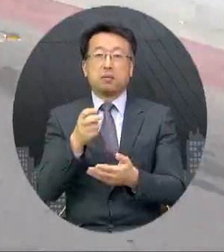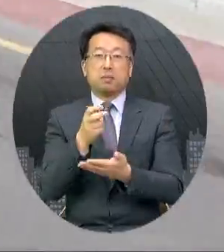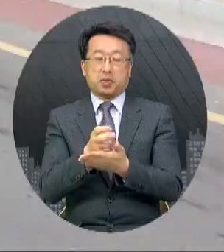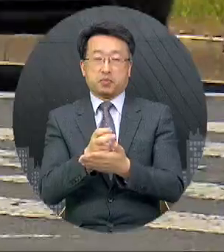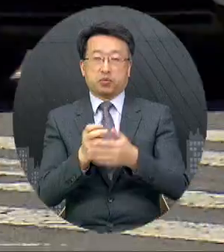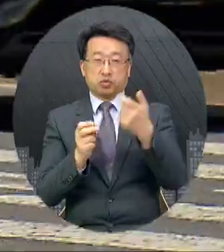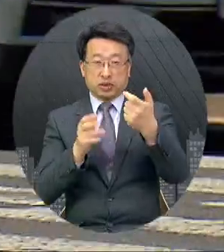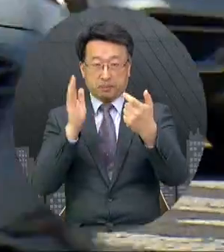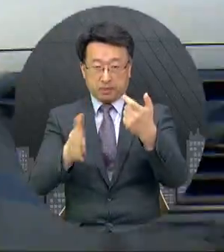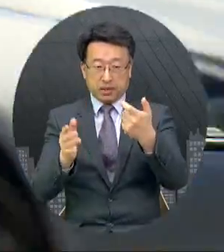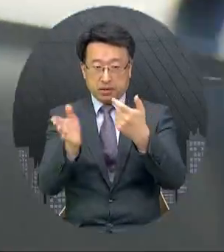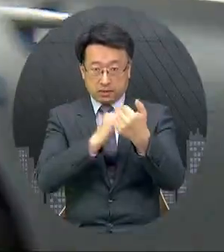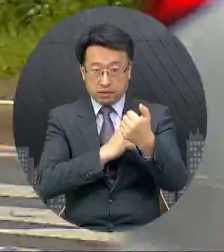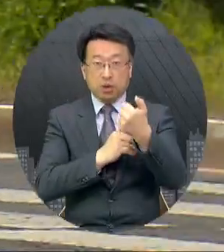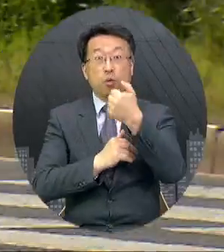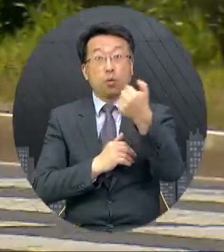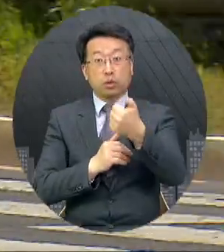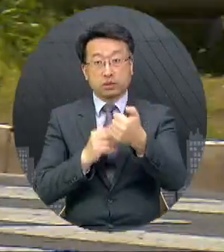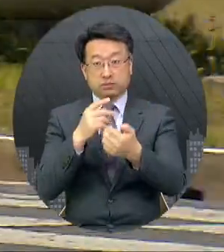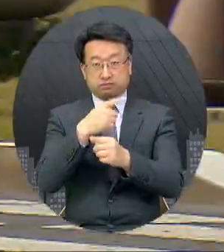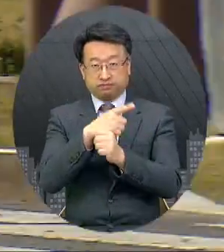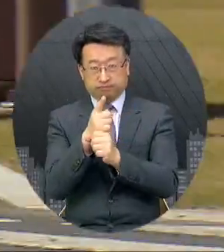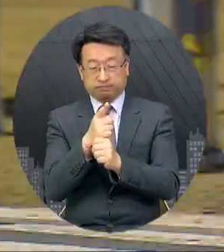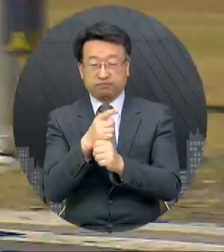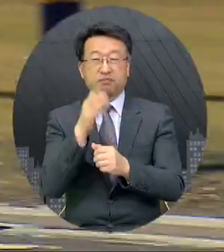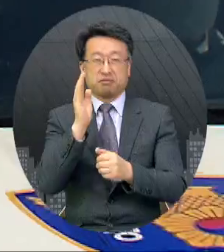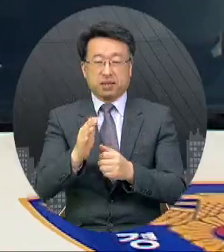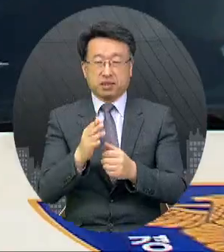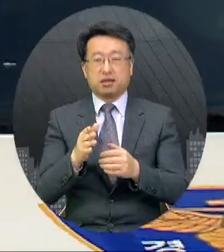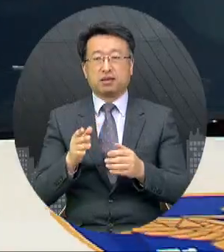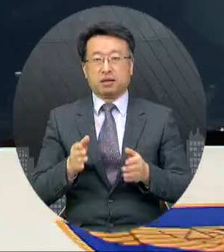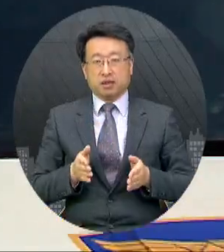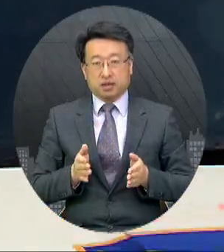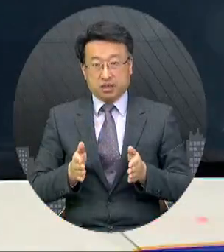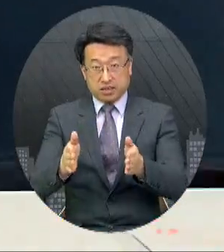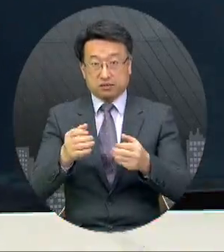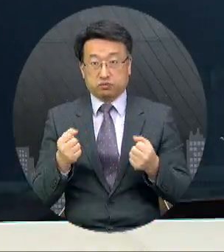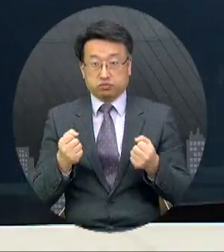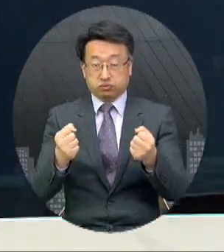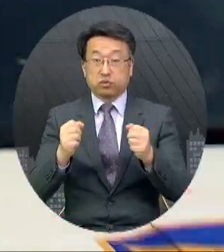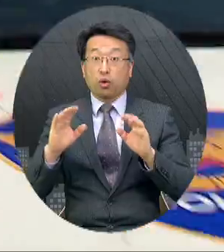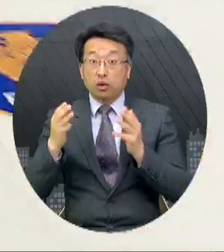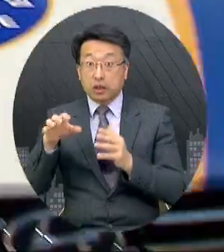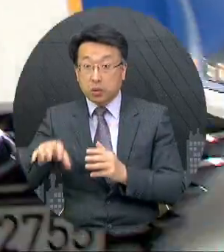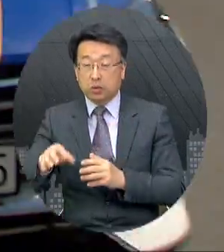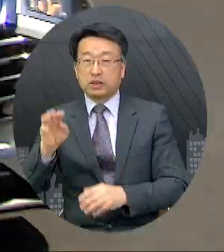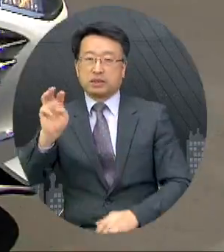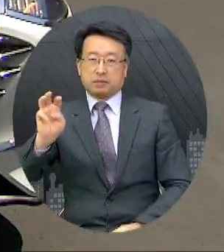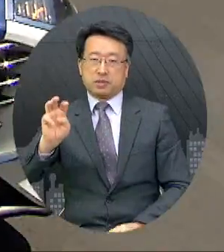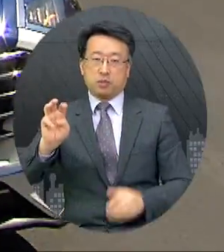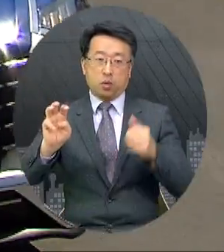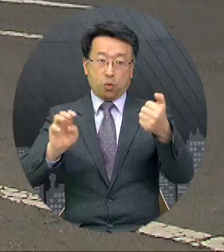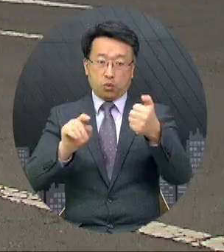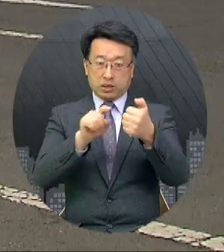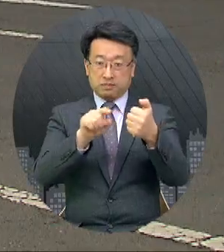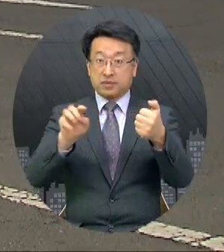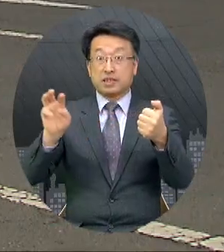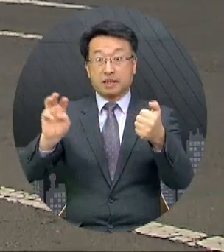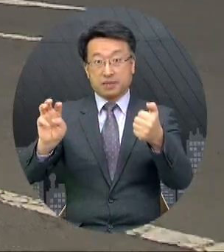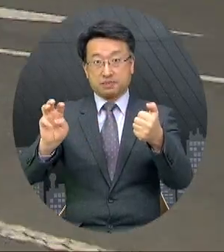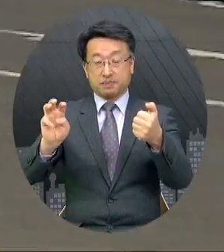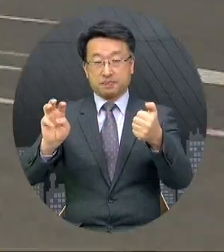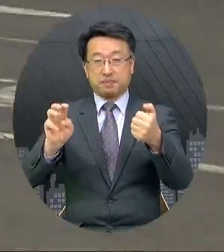현행 60km에서 50km로, 이면도로와 어린이 보호구역은 30km로 낮추는